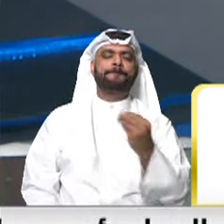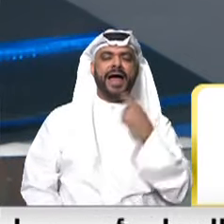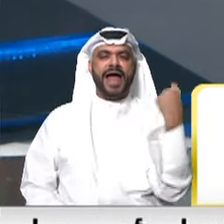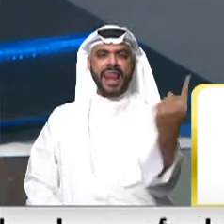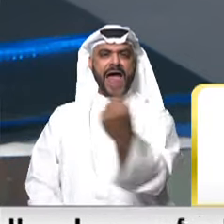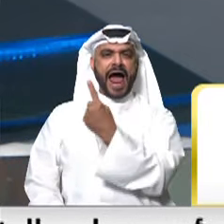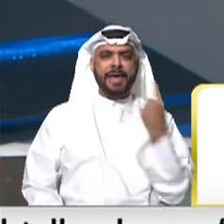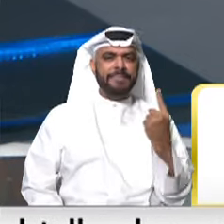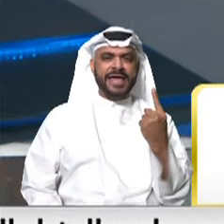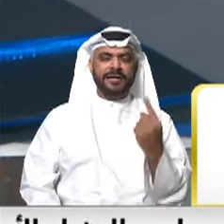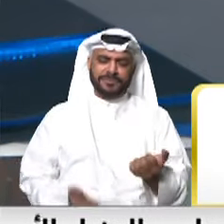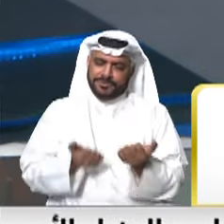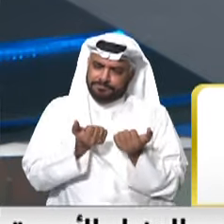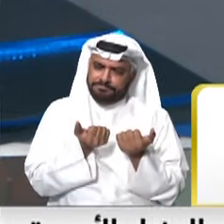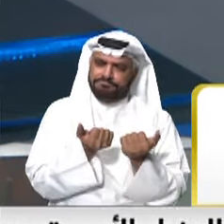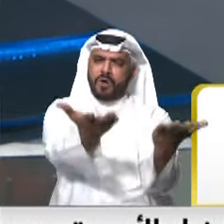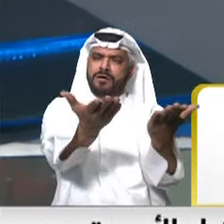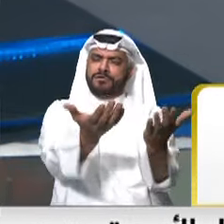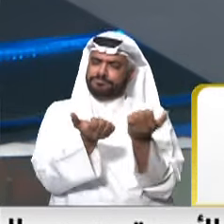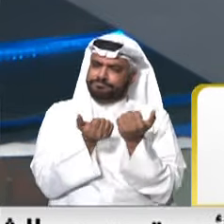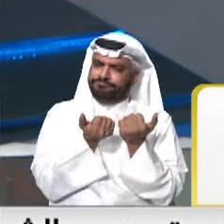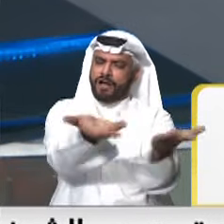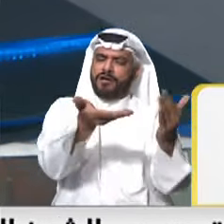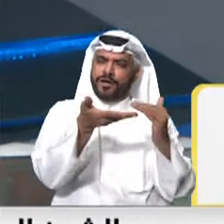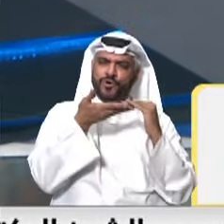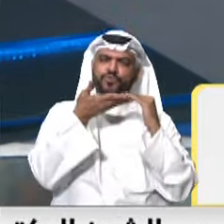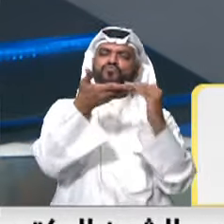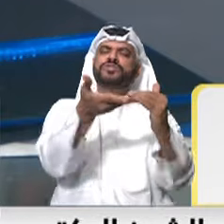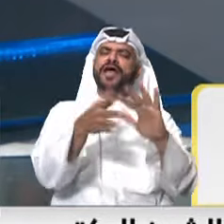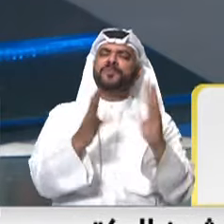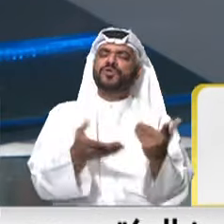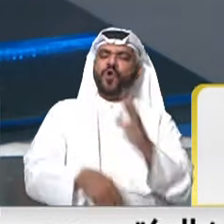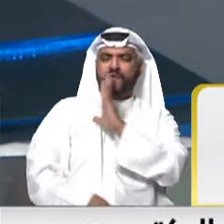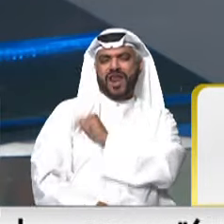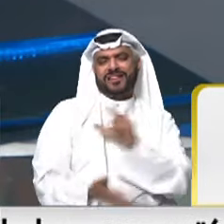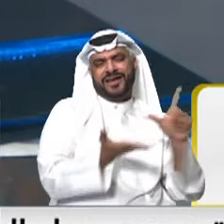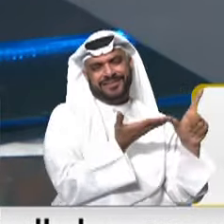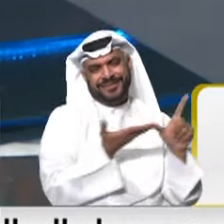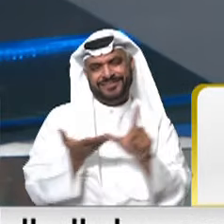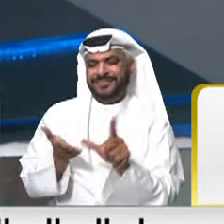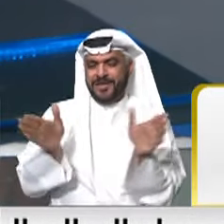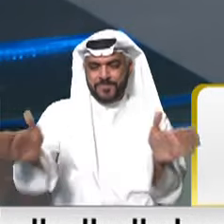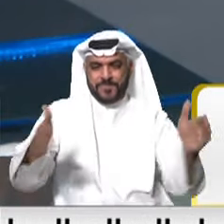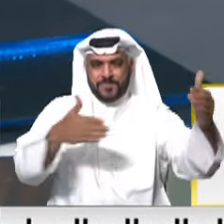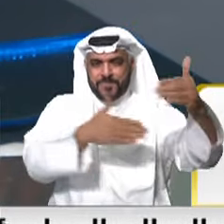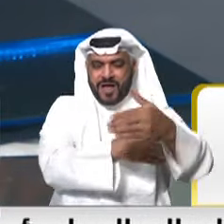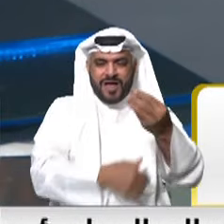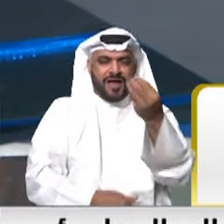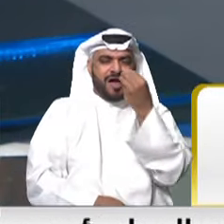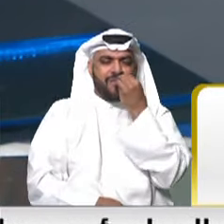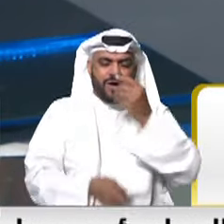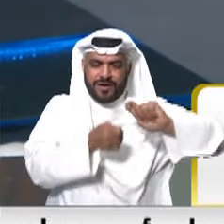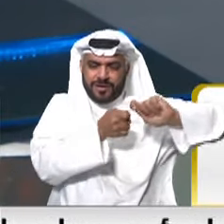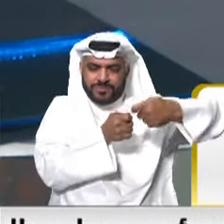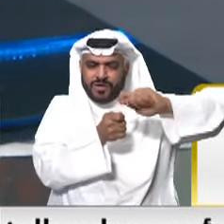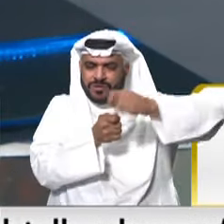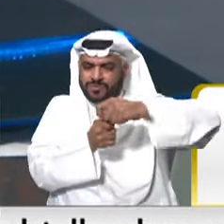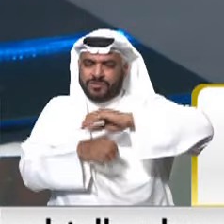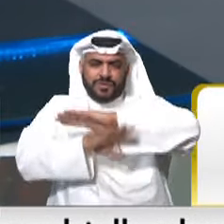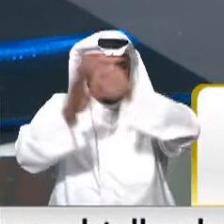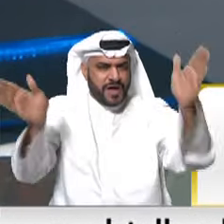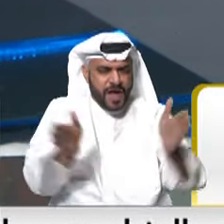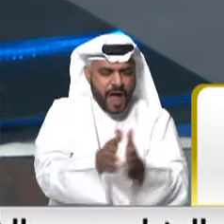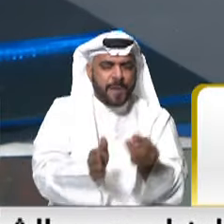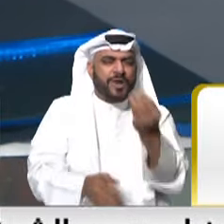مشاريع لمساعدة النازحين في القطاع. ضمت المشاريع توزيع السلال الغذائية ومشروع إفطار